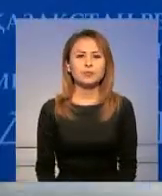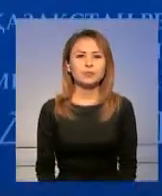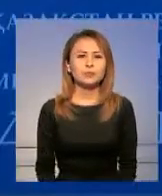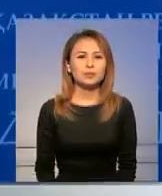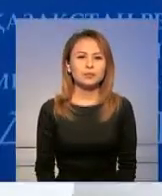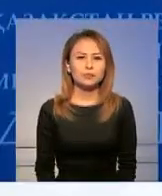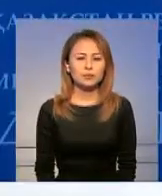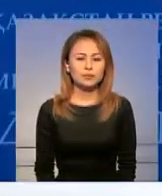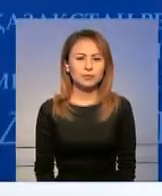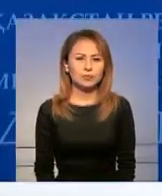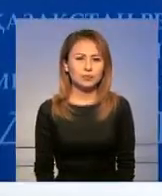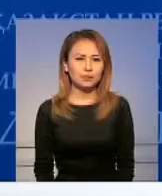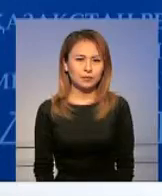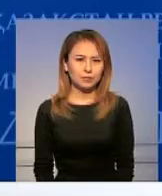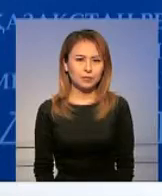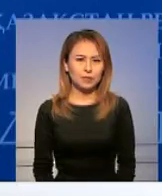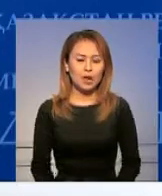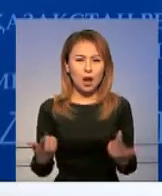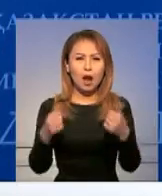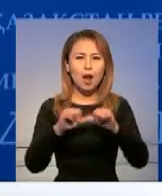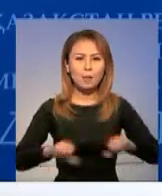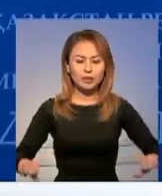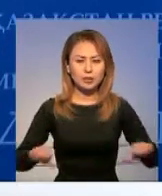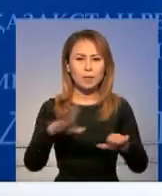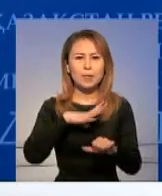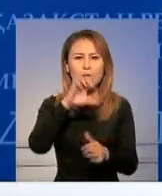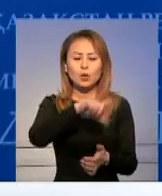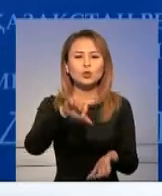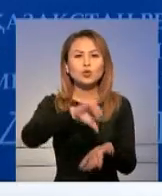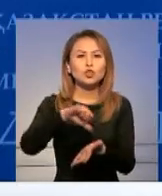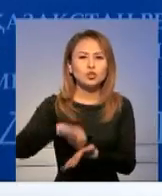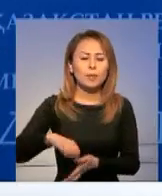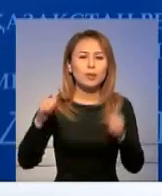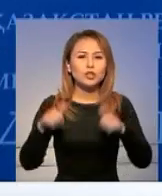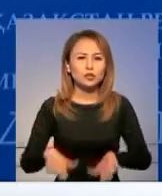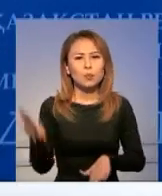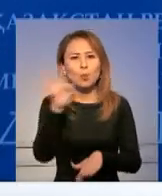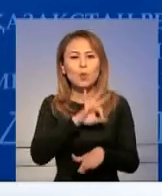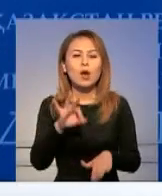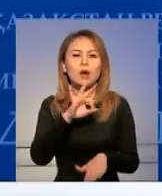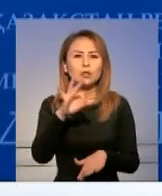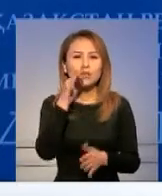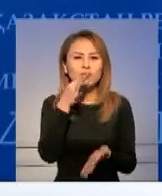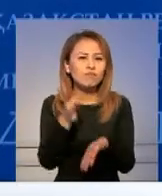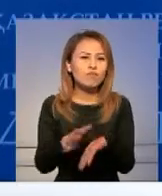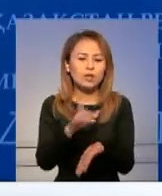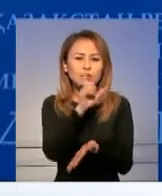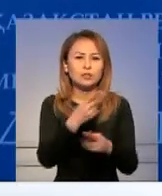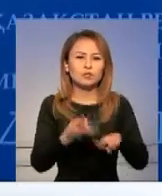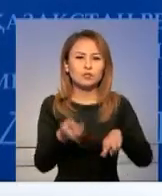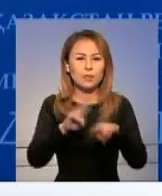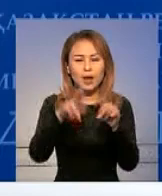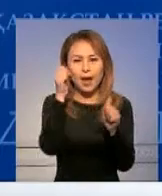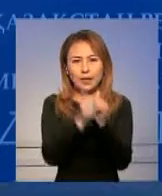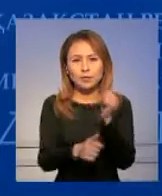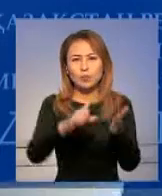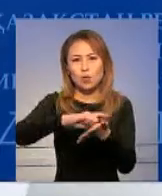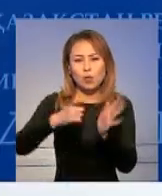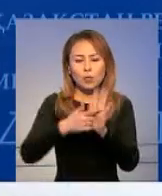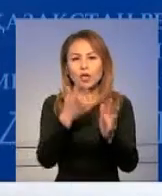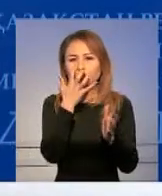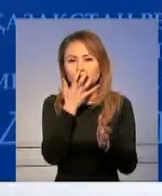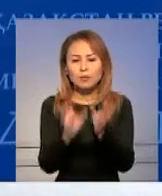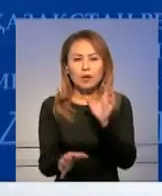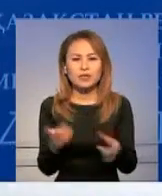Понятно, что вот это вот возгорание, пожар. Комиссия мүшелерінің шешімі бойынша өрт жұмыс берушінің жауапсыздығынан болған. Жатақханадағы әр бөлмеде жылытатын